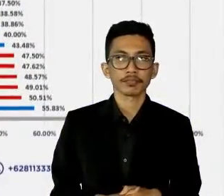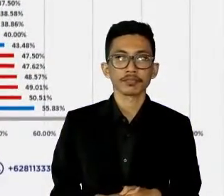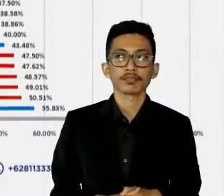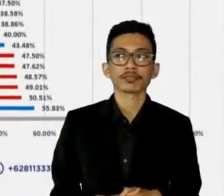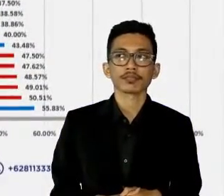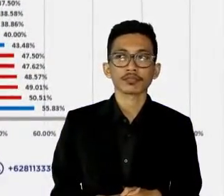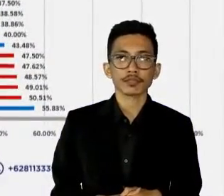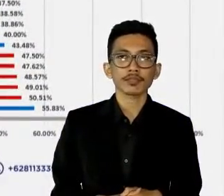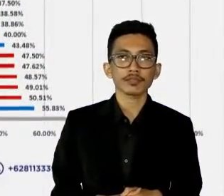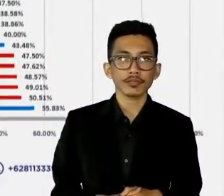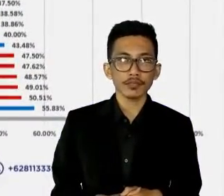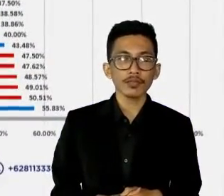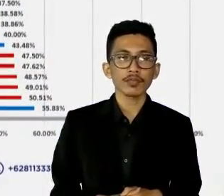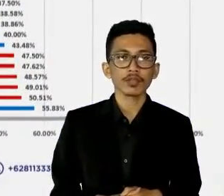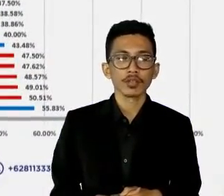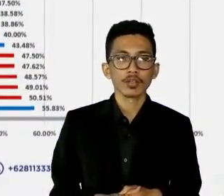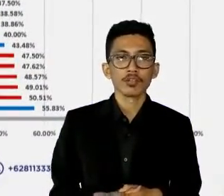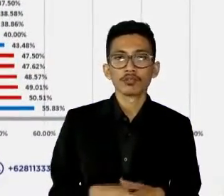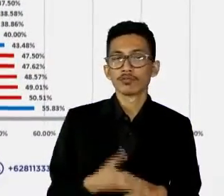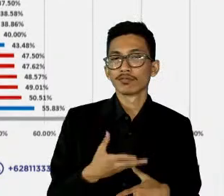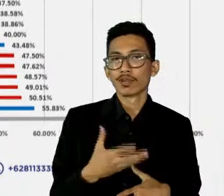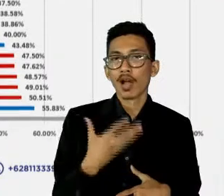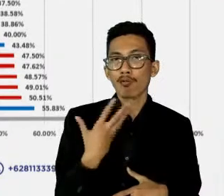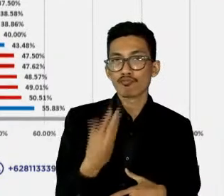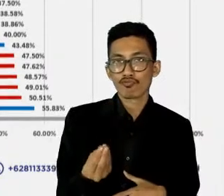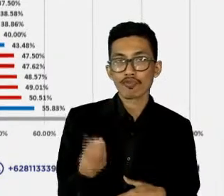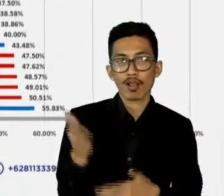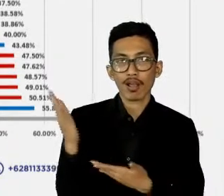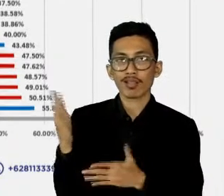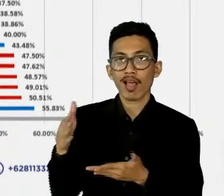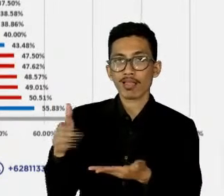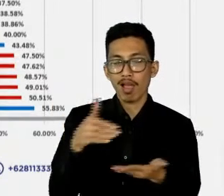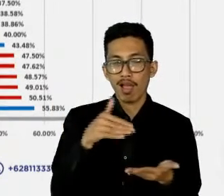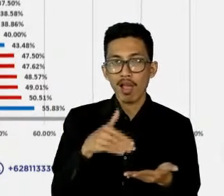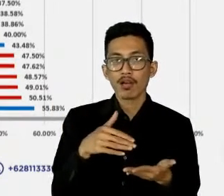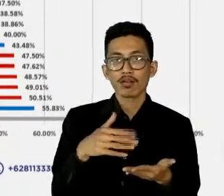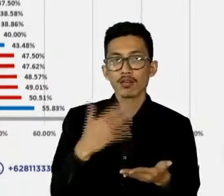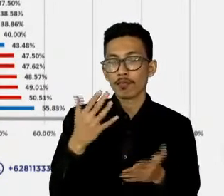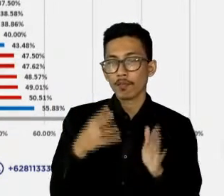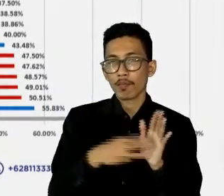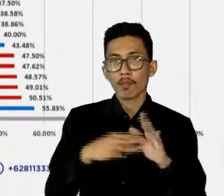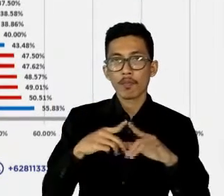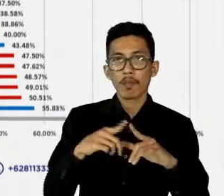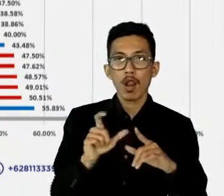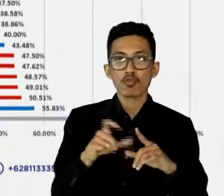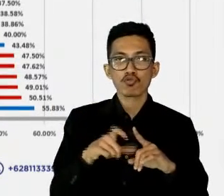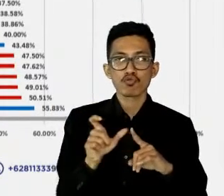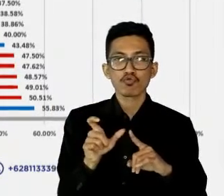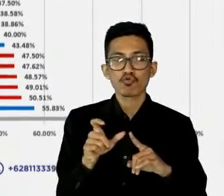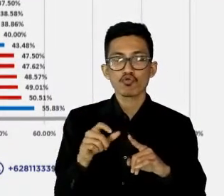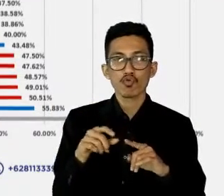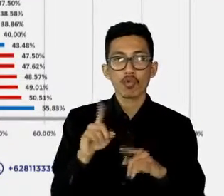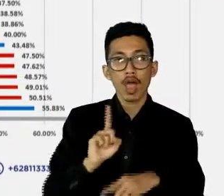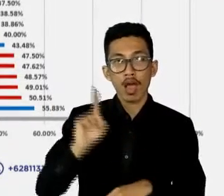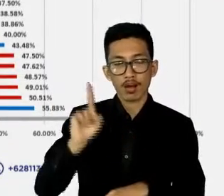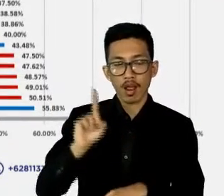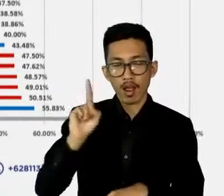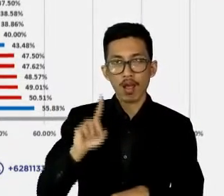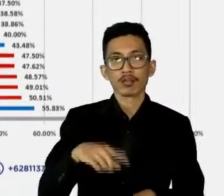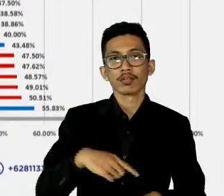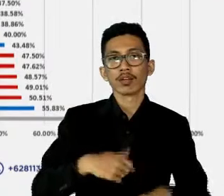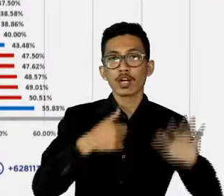untuk kelurahan dan desa yang kepatuhannya rendah, ini bisa kita lihat di Maluku Utara dengan sekitar 67%